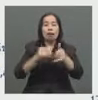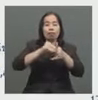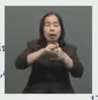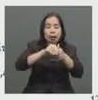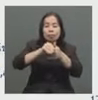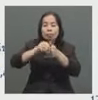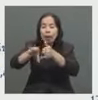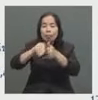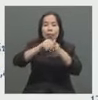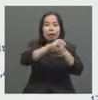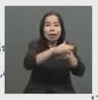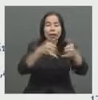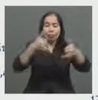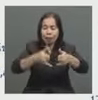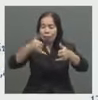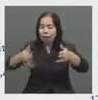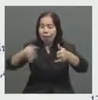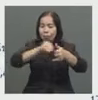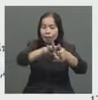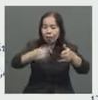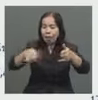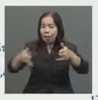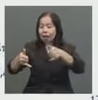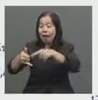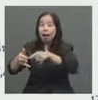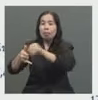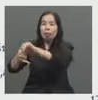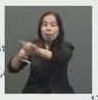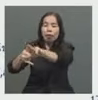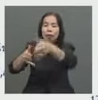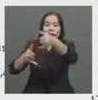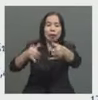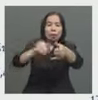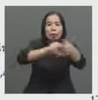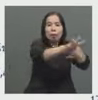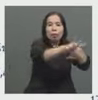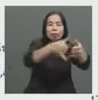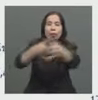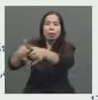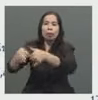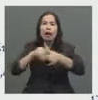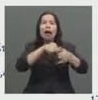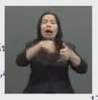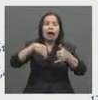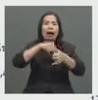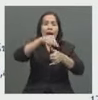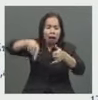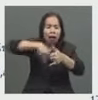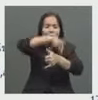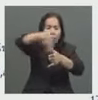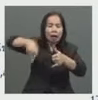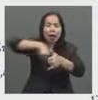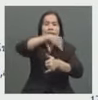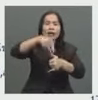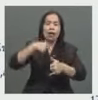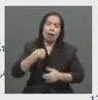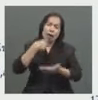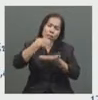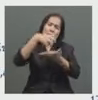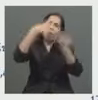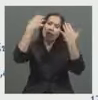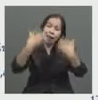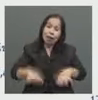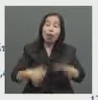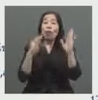ราการแพร่เชื้ออยู่นะครับก็จะทำให้ตัวเลขโดยมาตรฐานนี้ก็จะเพิ่มขึ้นเราเคยรายงานว่ากรุงเทพมหาน